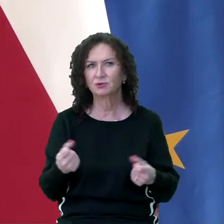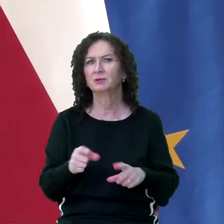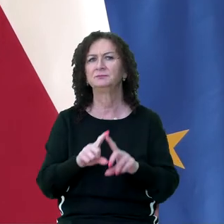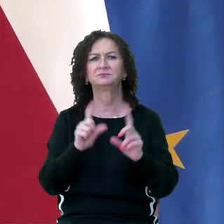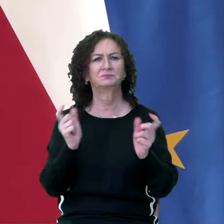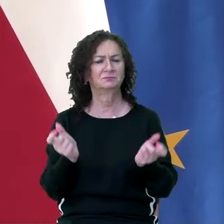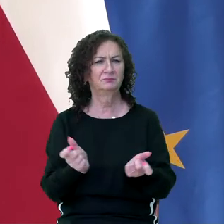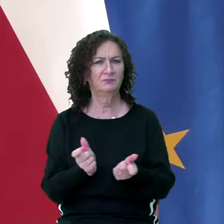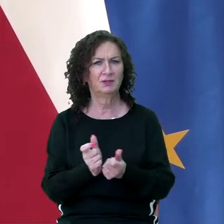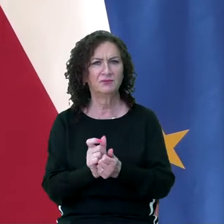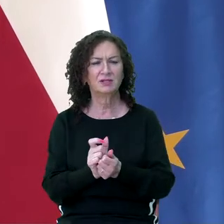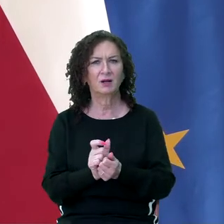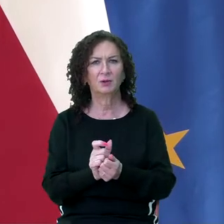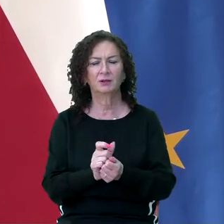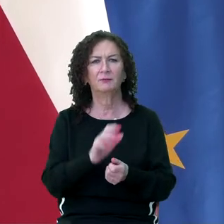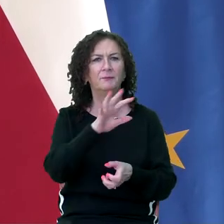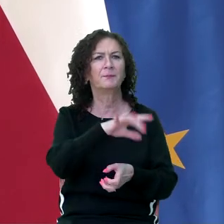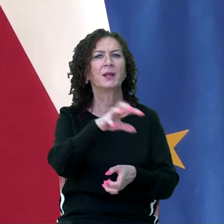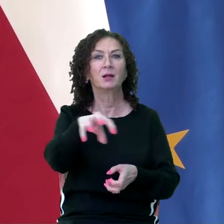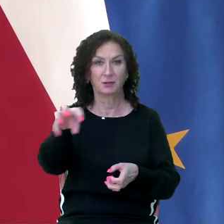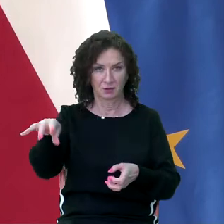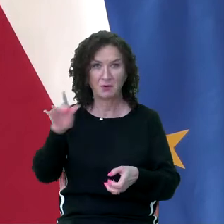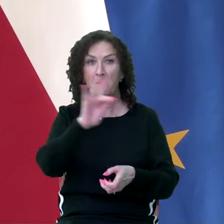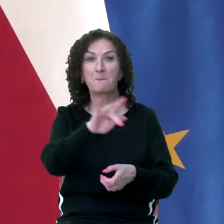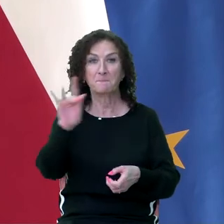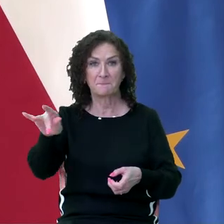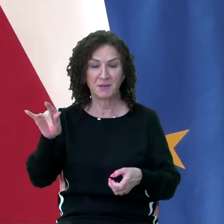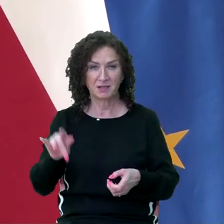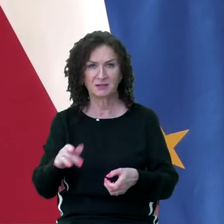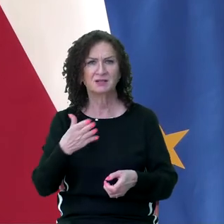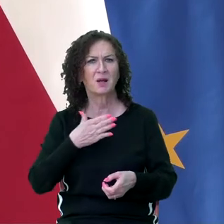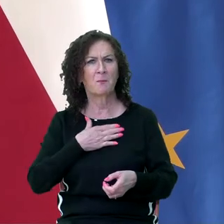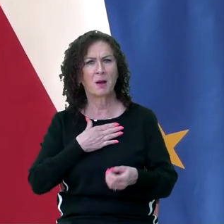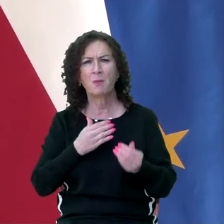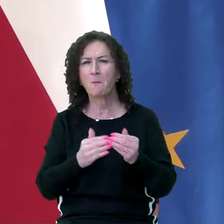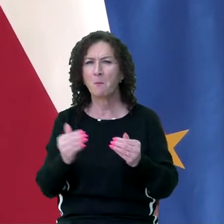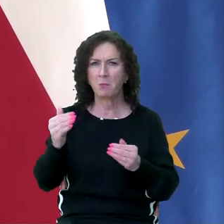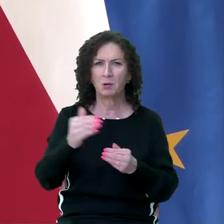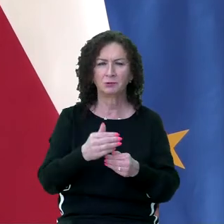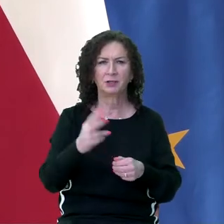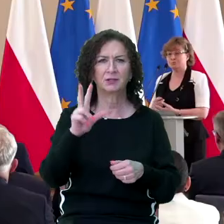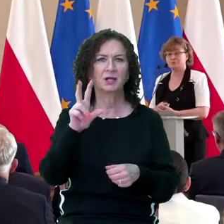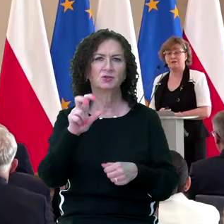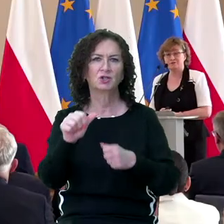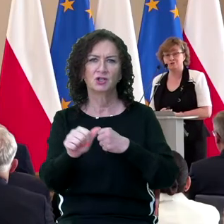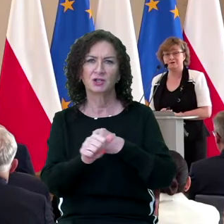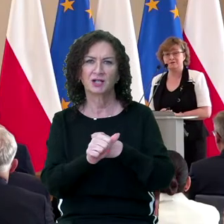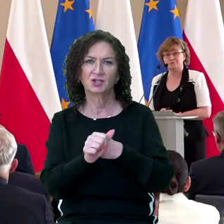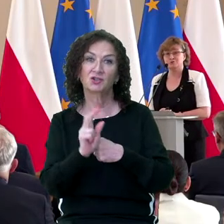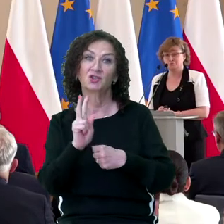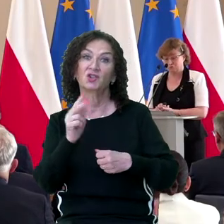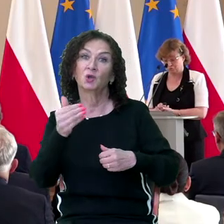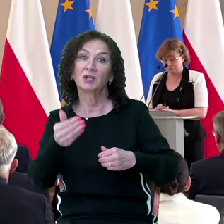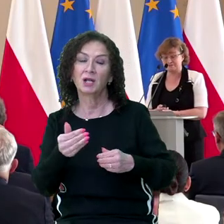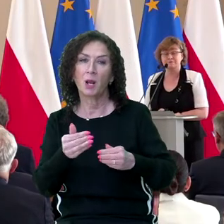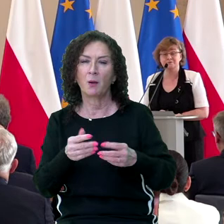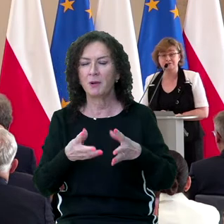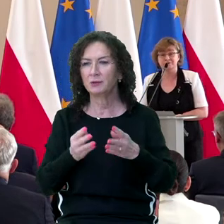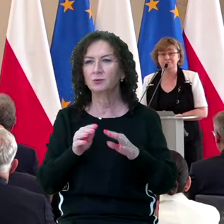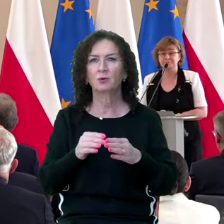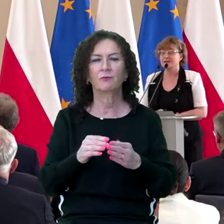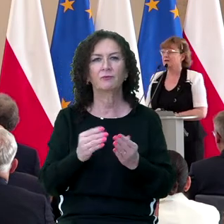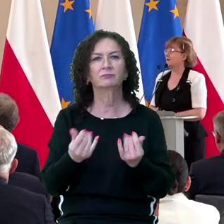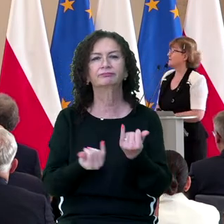ponad 360 kilometrów akt. Proszę sobie wyobrazić, jaka by to była liczba, gdybyśmy to